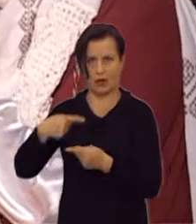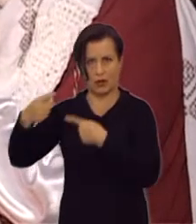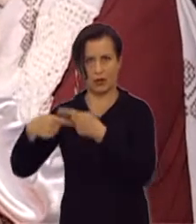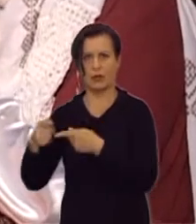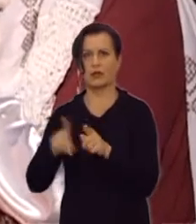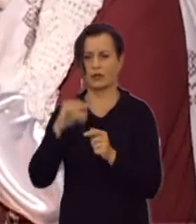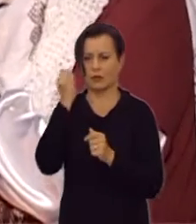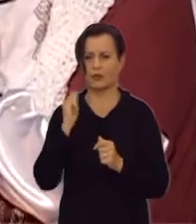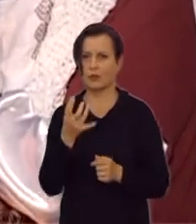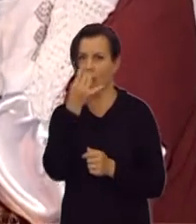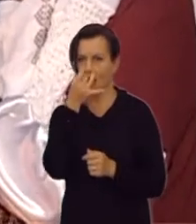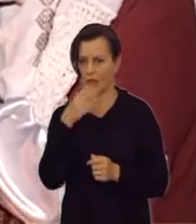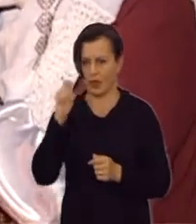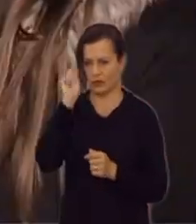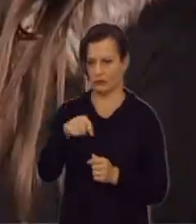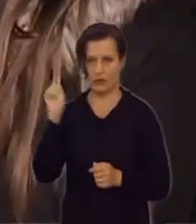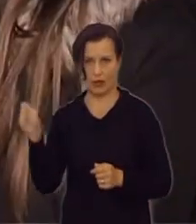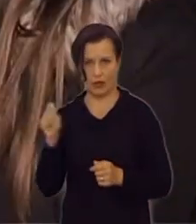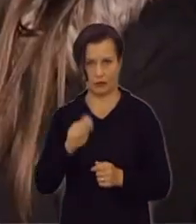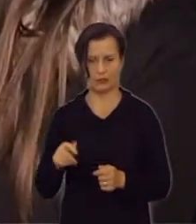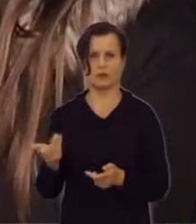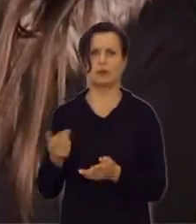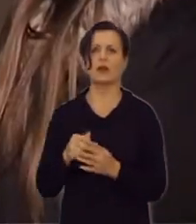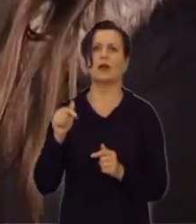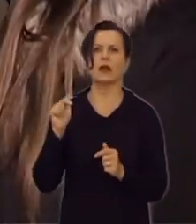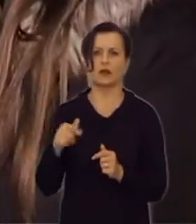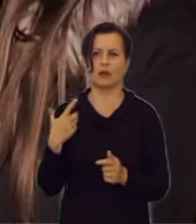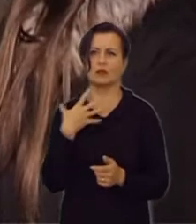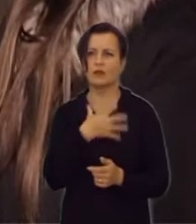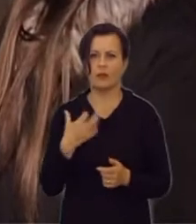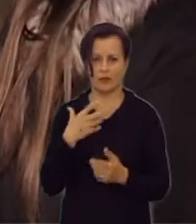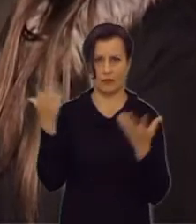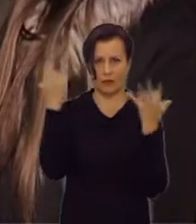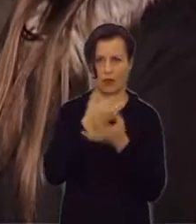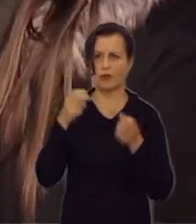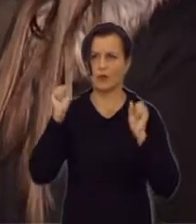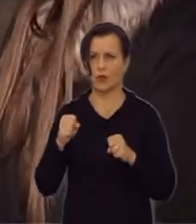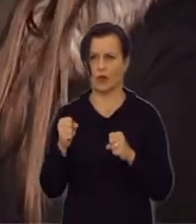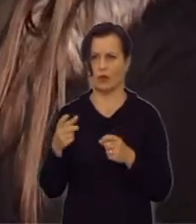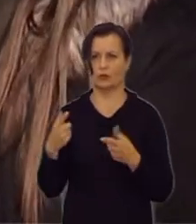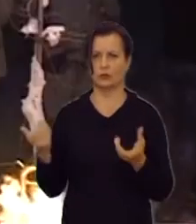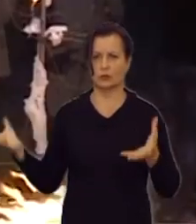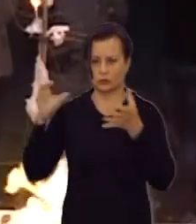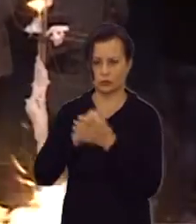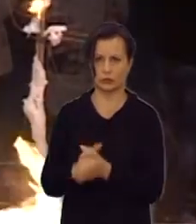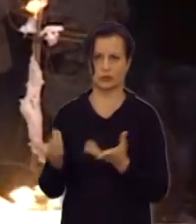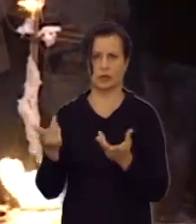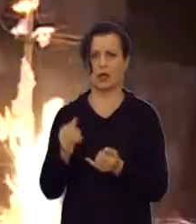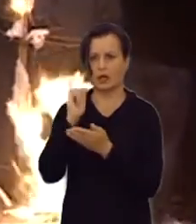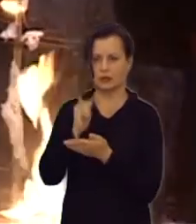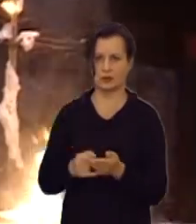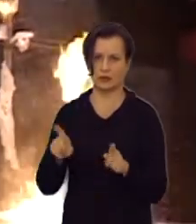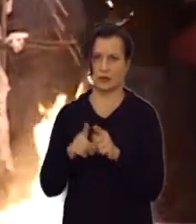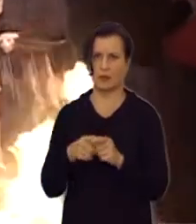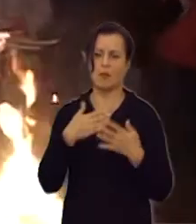rudeninės gėlės. Tai ypatingas vakaras, sakė etnologė, kai galima susitaikyti, atsiprašyti ir prisipažinti